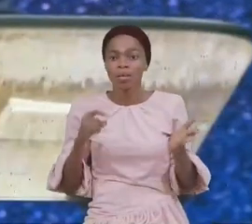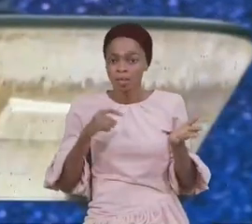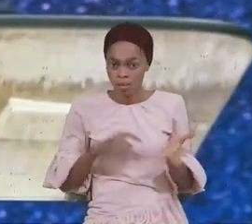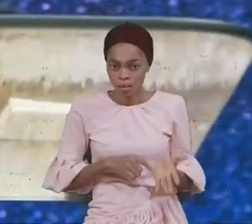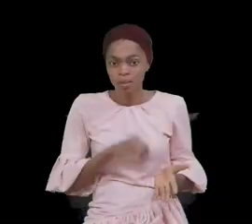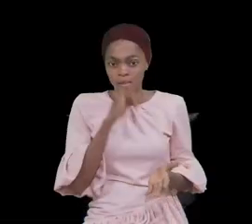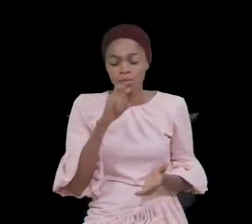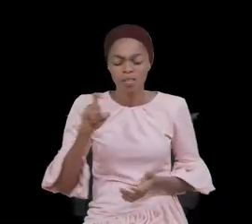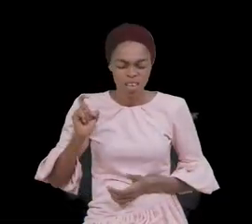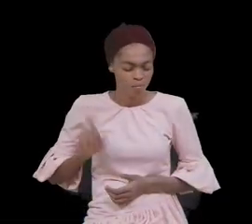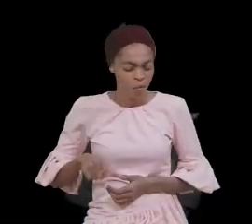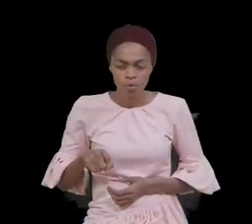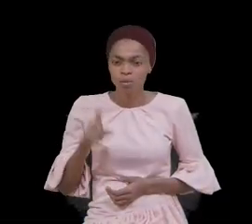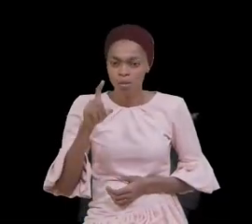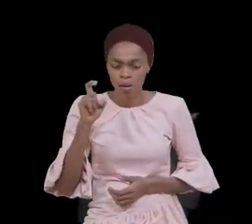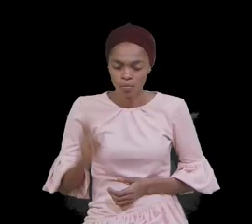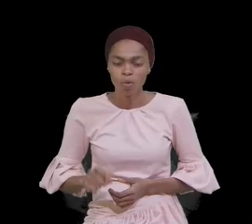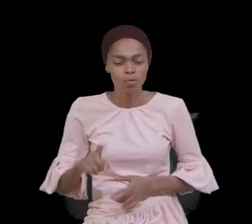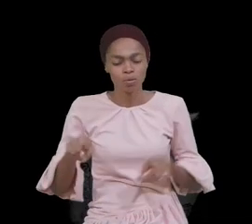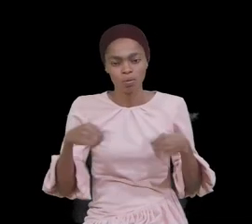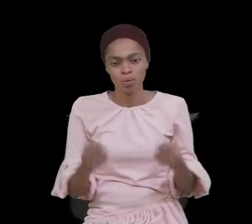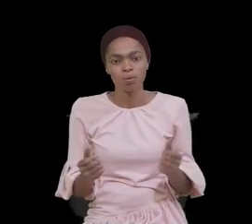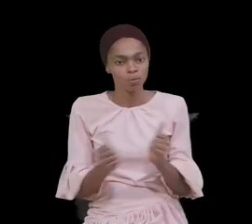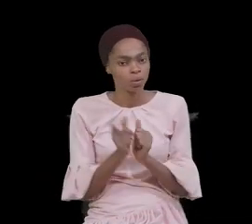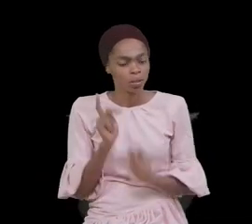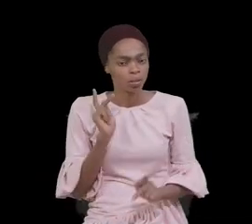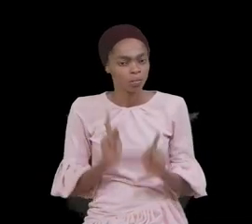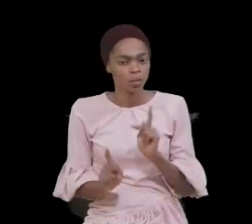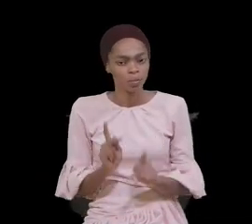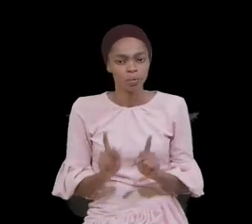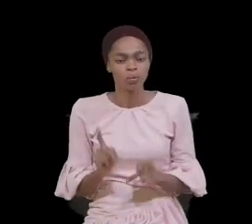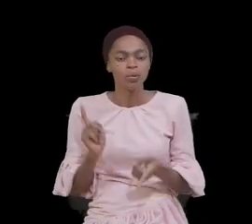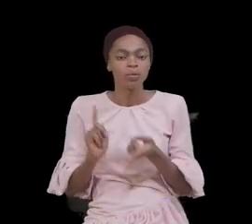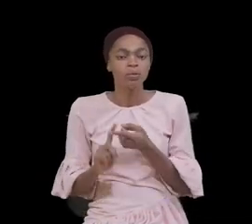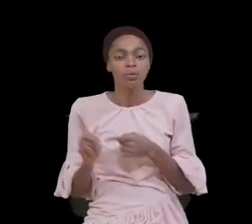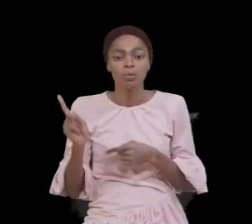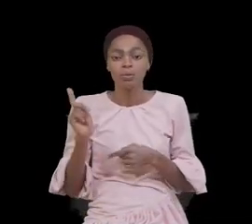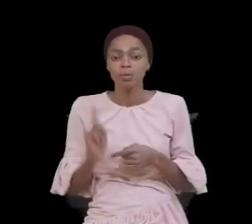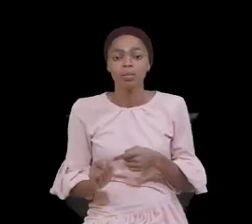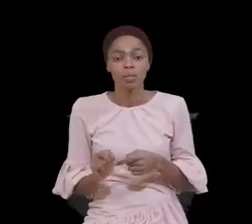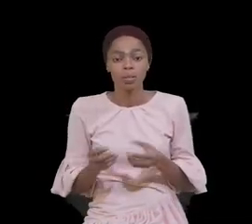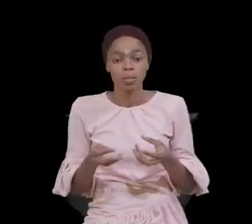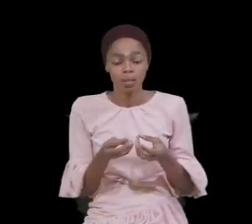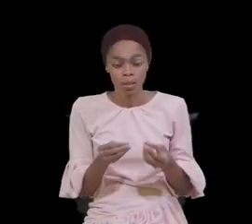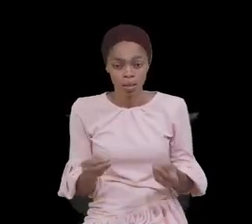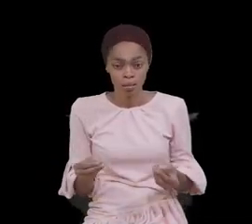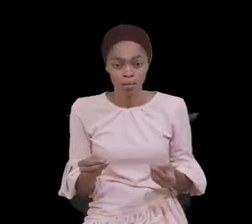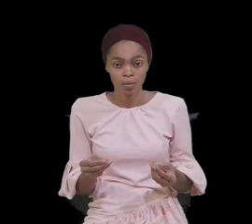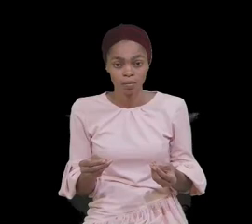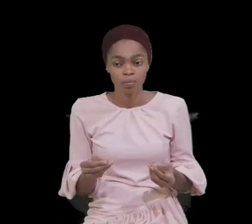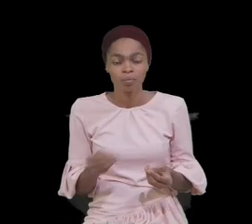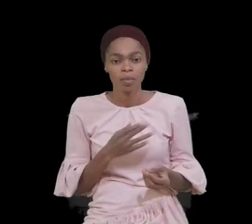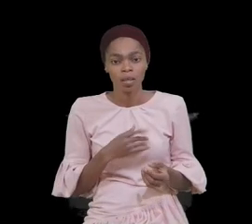voici une nécessité, car tu entreras avec ce peuple dans le pays